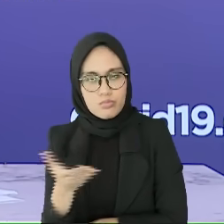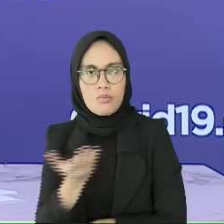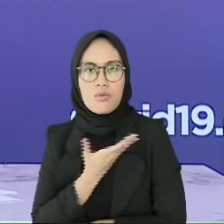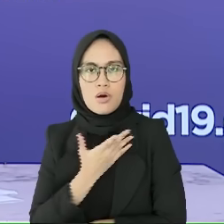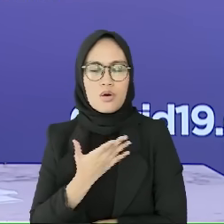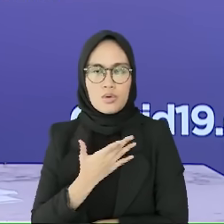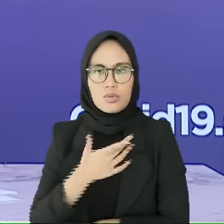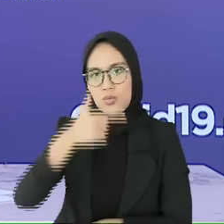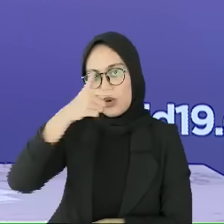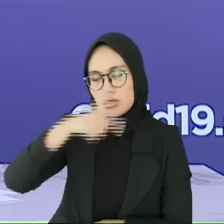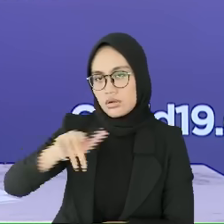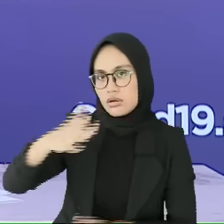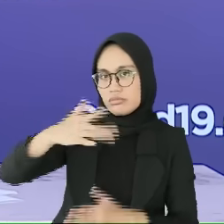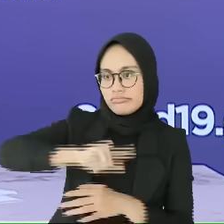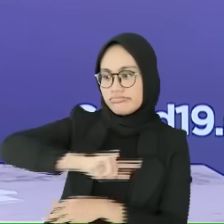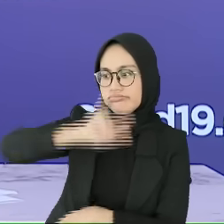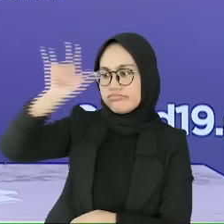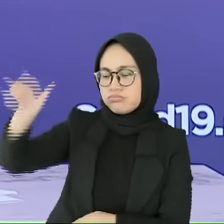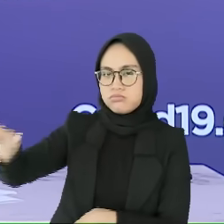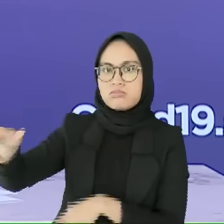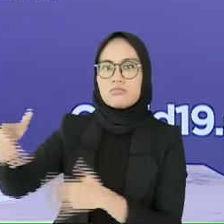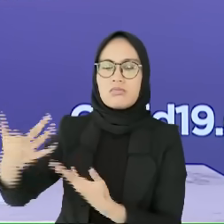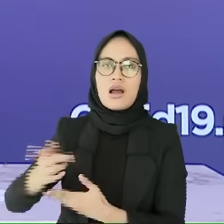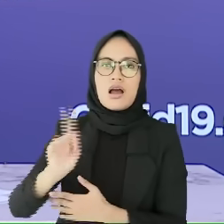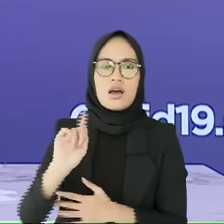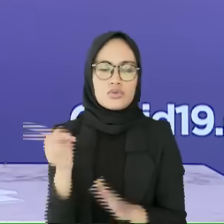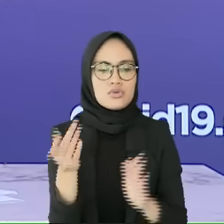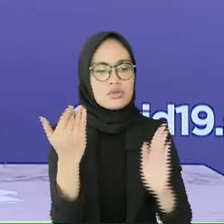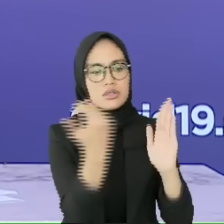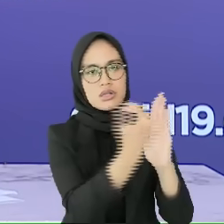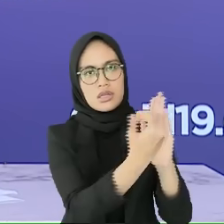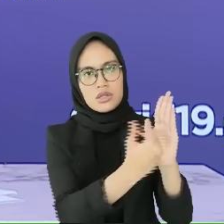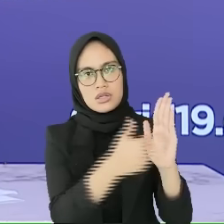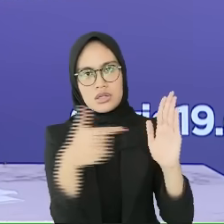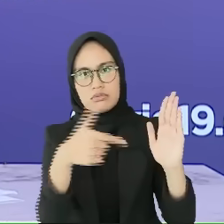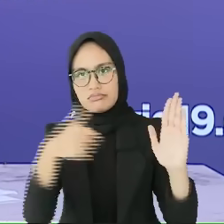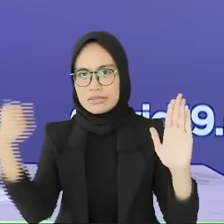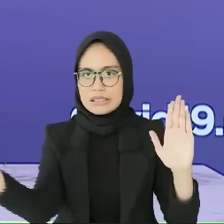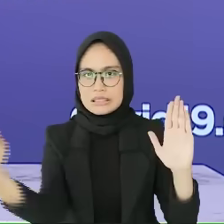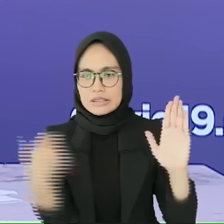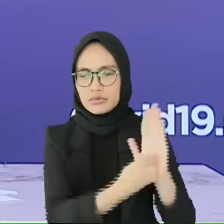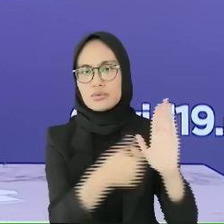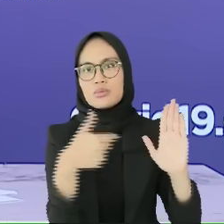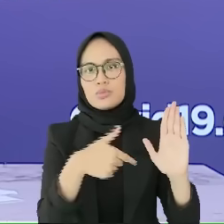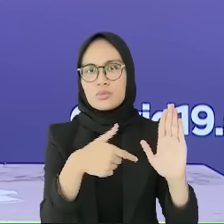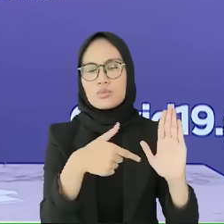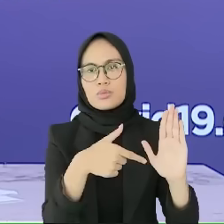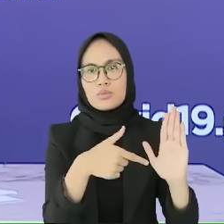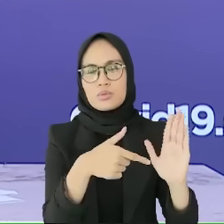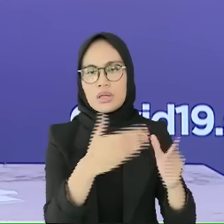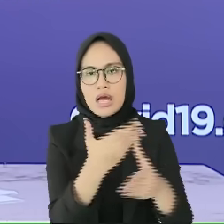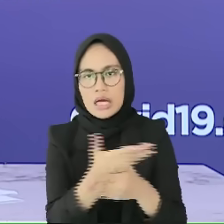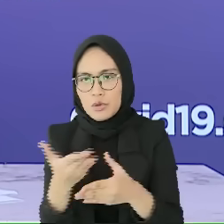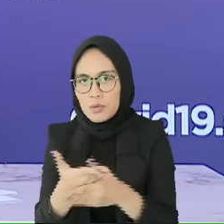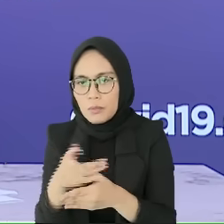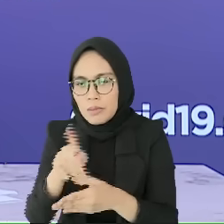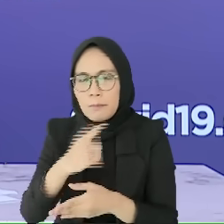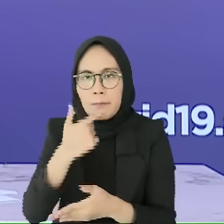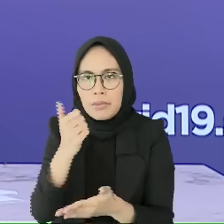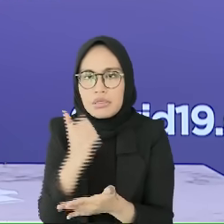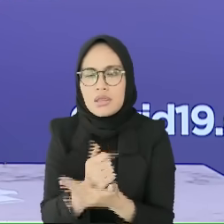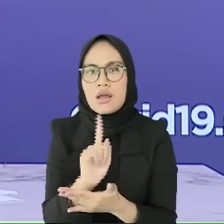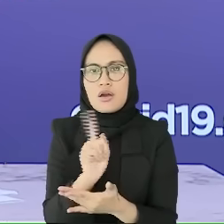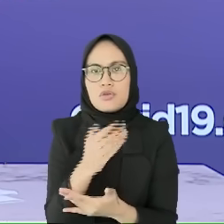wajib untuk menjalankan protokol kesehatan berupa screening dokumen dan kesehatan menggunakan aplikasi